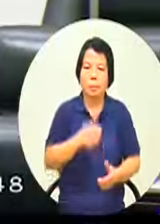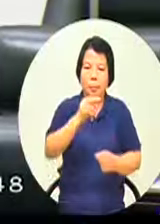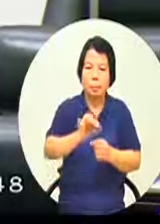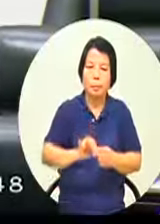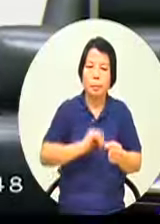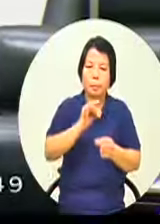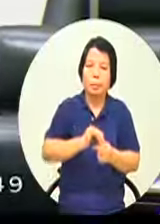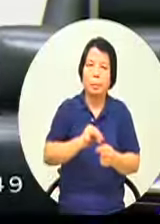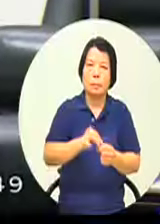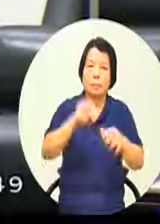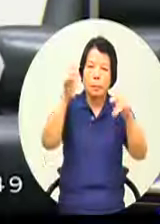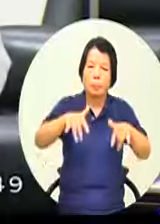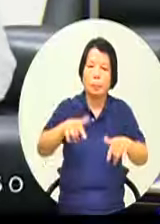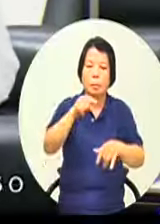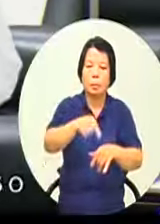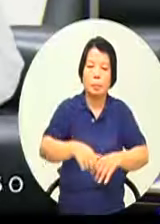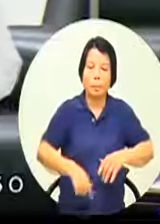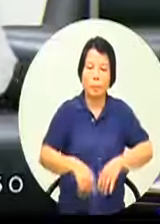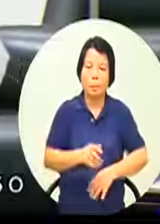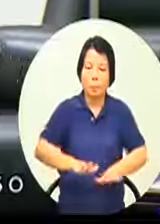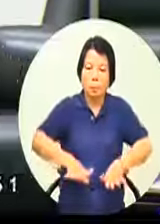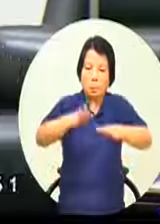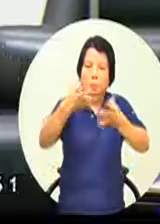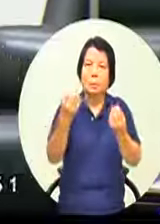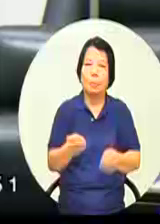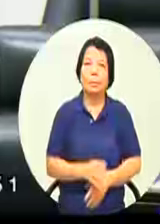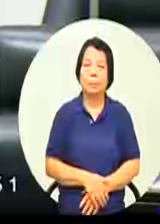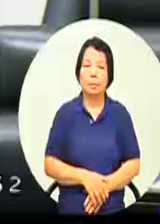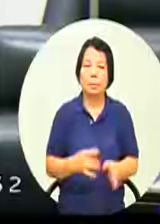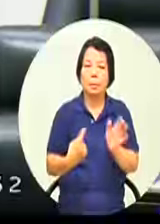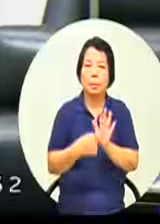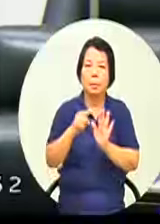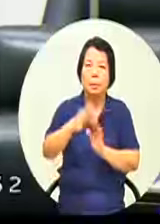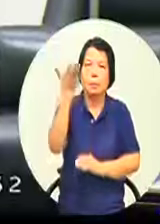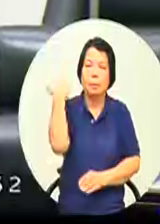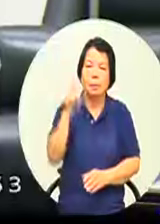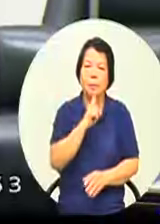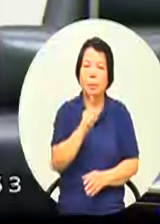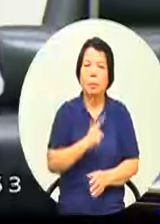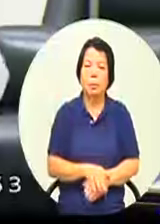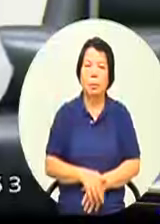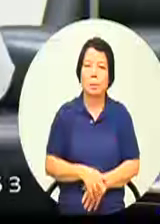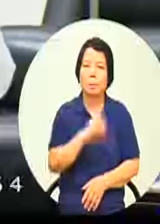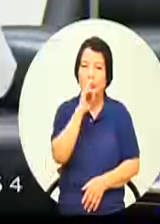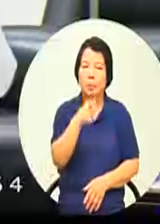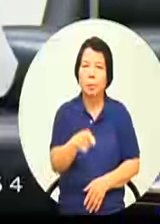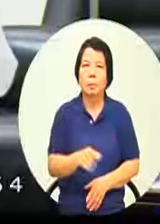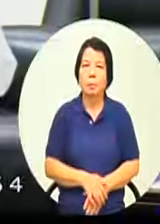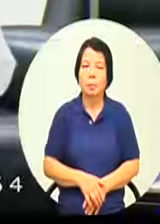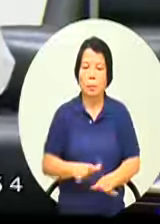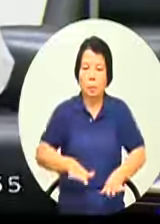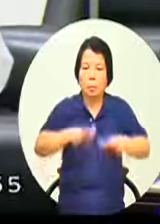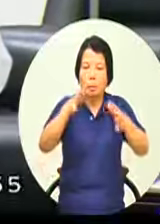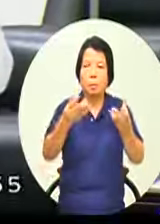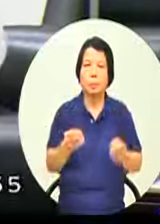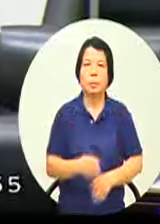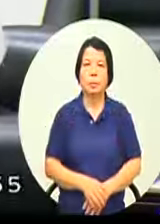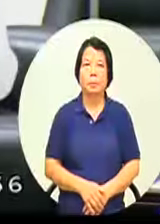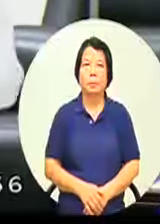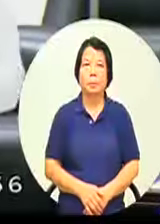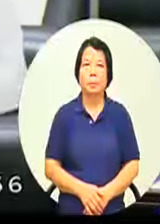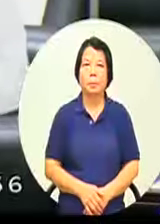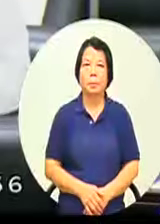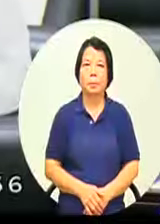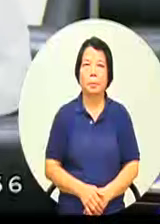雨竟然那个地方没有淹水，所以表示说过去他们所讲的并没有说那个地方不会淹水啊，对不对，局长？